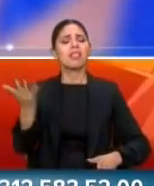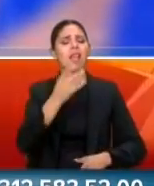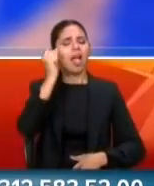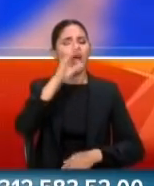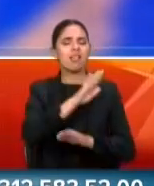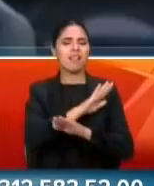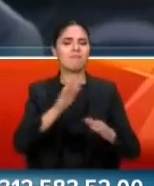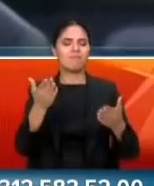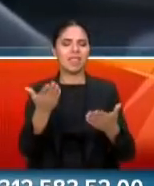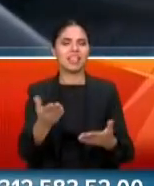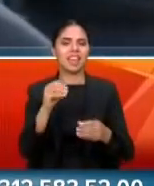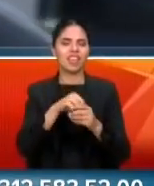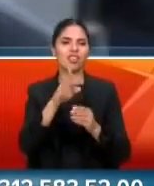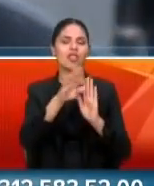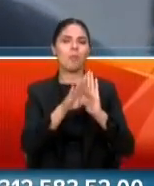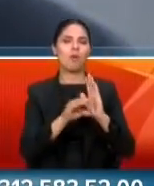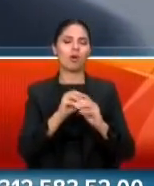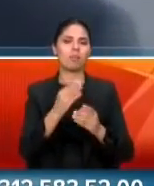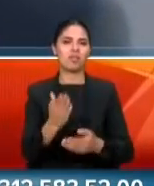son verdi.